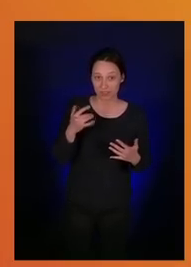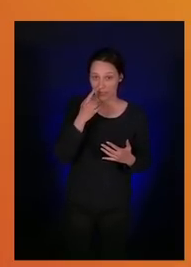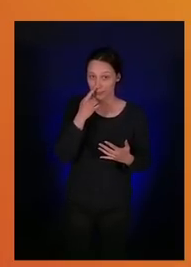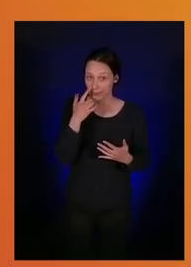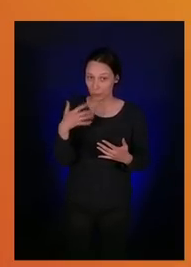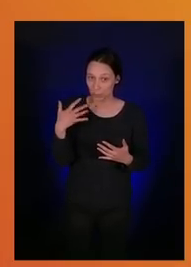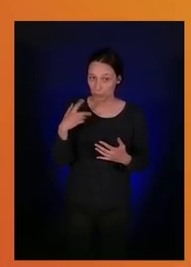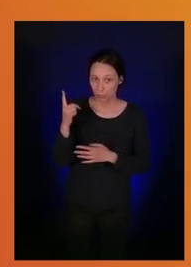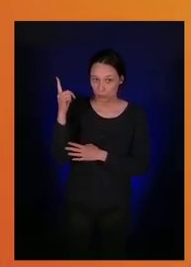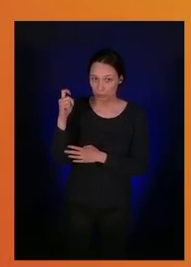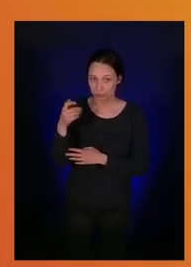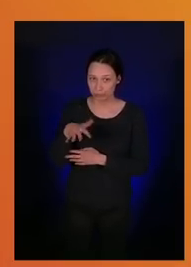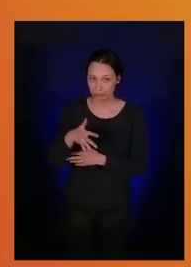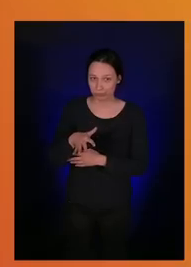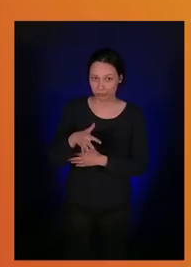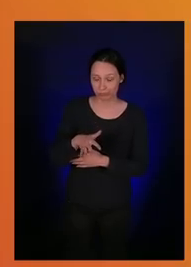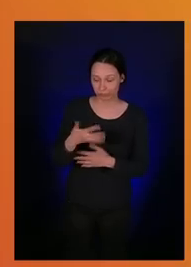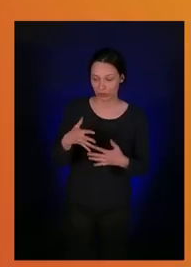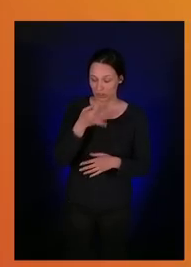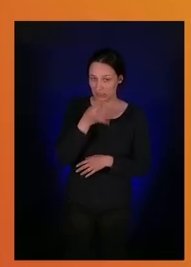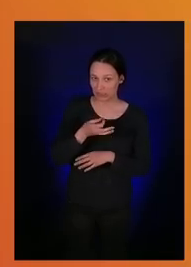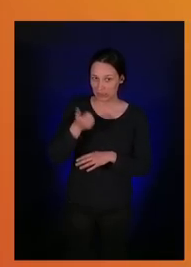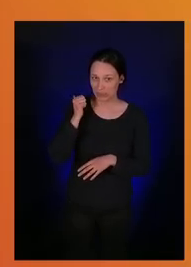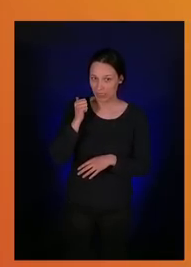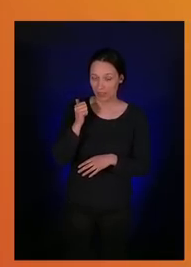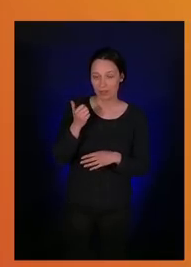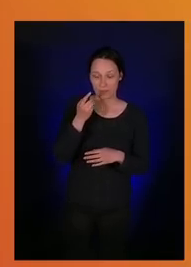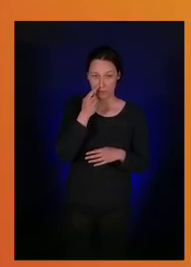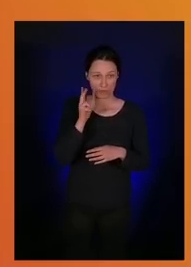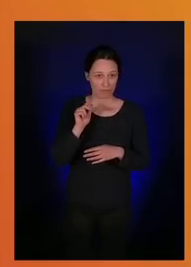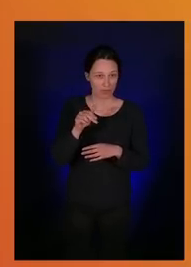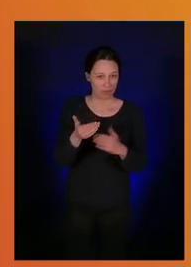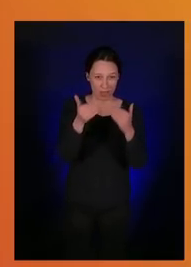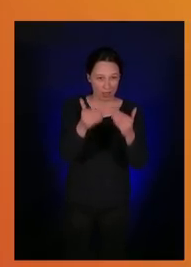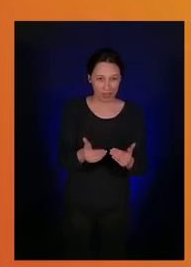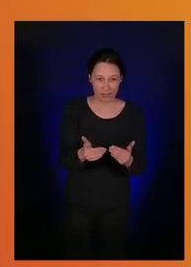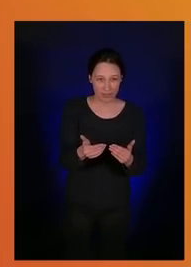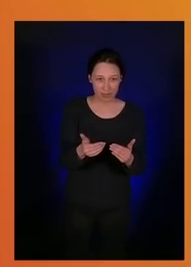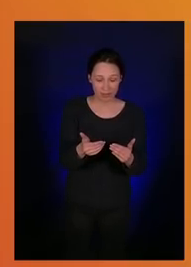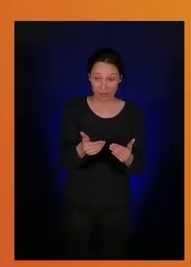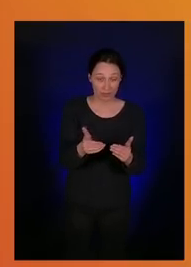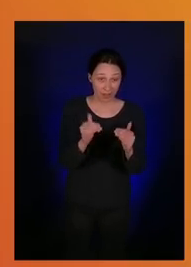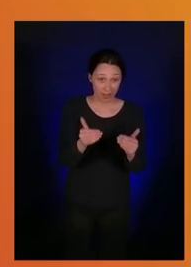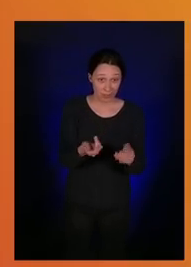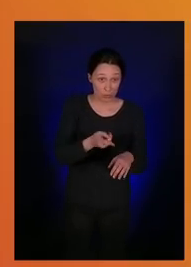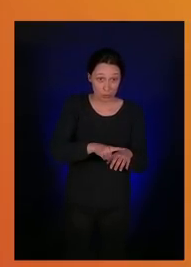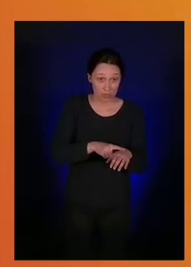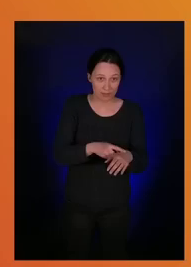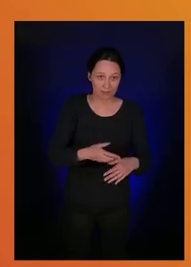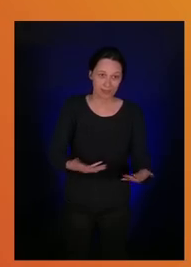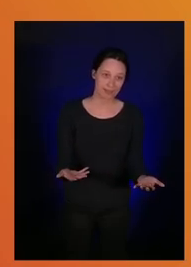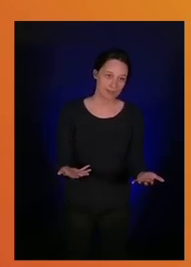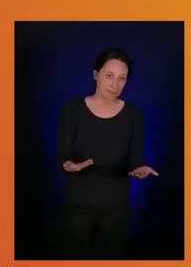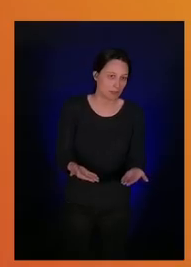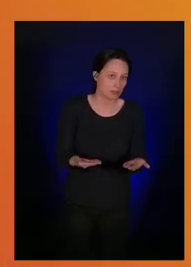J'avais dit tout à l'heure, hier même, que ça devait s'arrêter pour pas que ça continue mal. Et voilà. Donc je suis